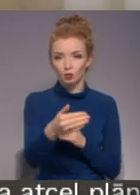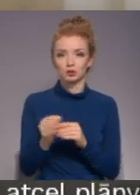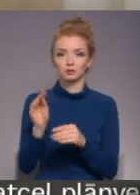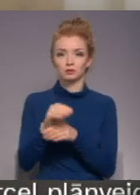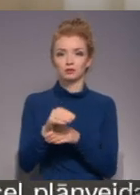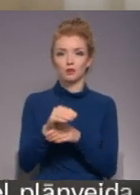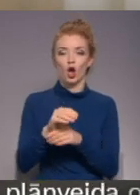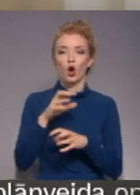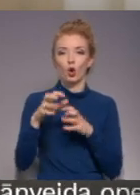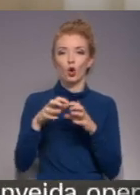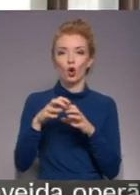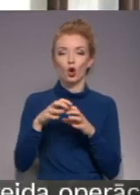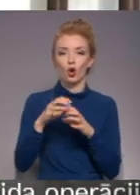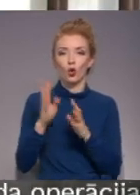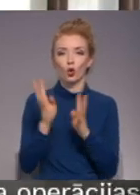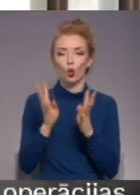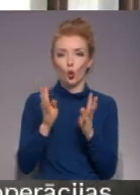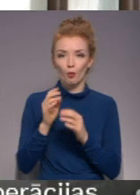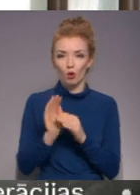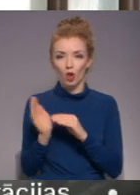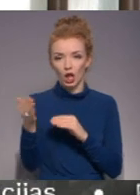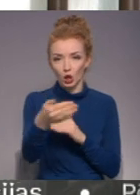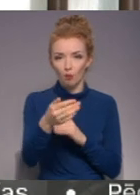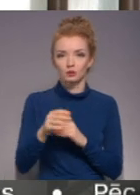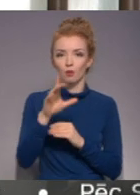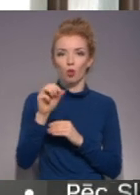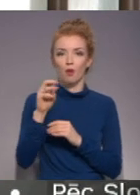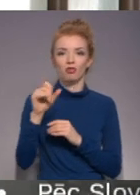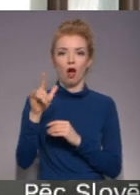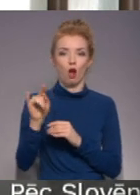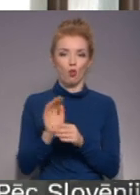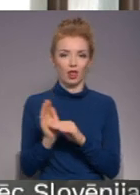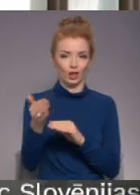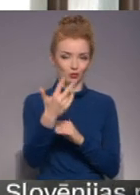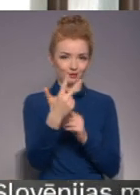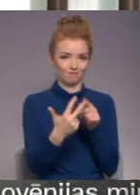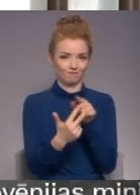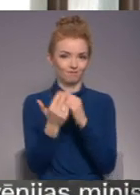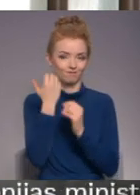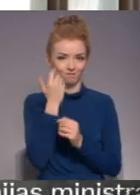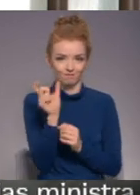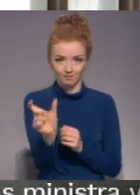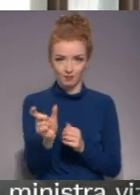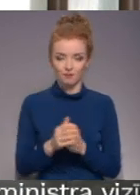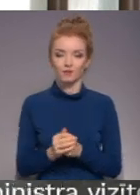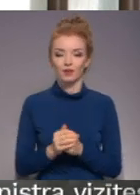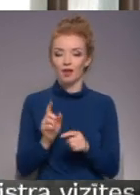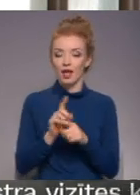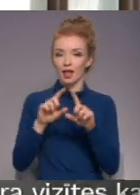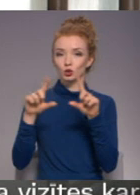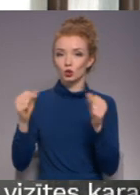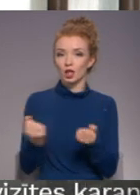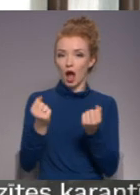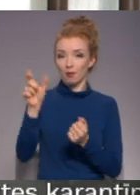un vēl krūmiņa līkums. Viens līkums mums, ceļa līkums tāds mums ir. Rīkot Latvijas pagastu vietvāru dienu Latviešu valodas institūta